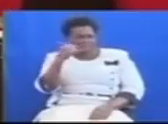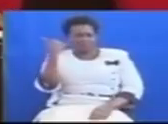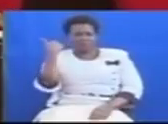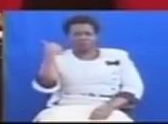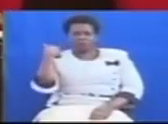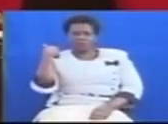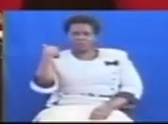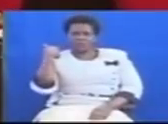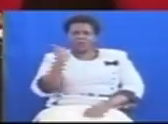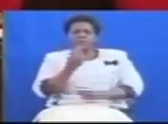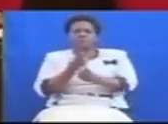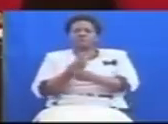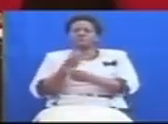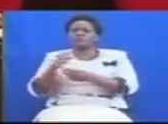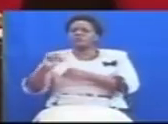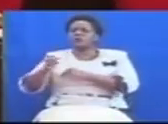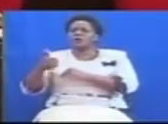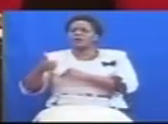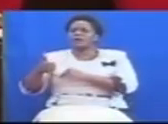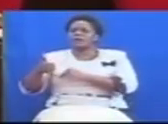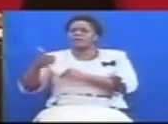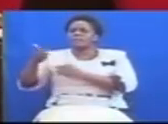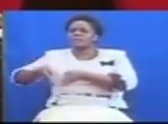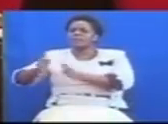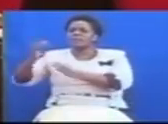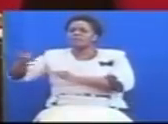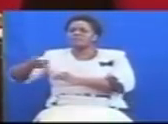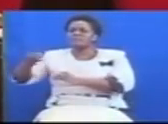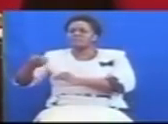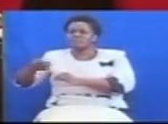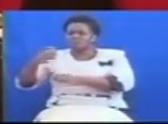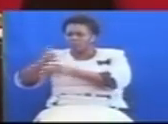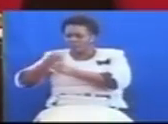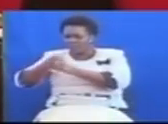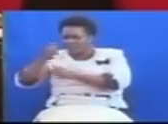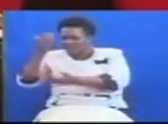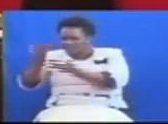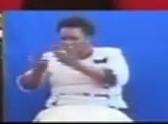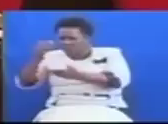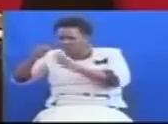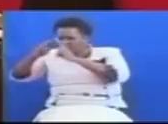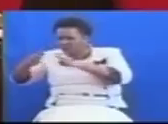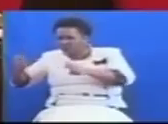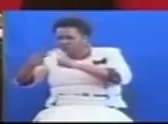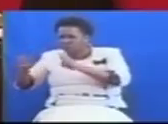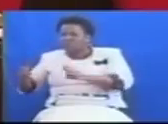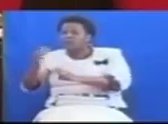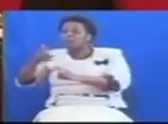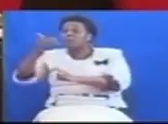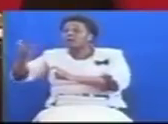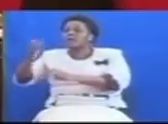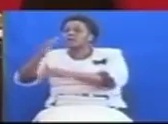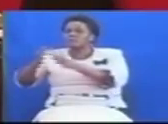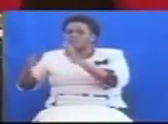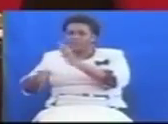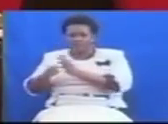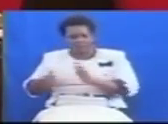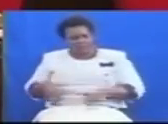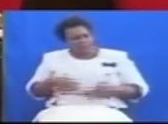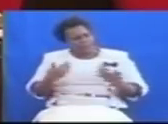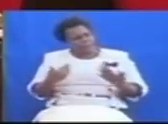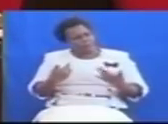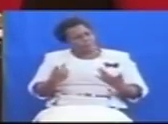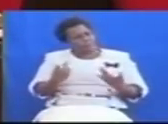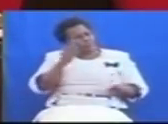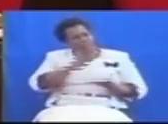TARURA wafanye tathmini ndio barabara hiyo ijengwe, je, hawaoni kwamba wakati wakifanya hiyo tathmini barabara